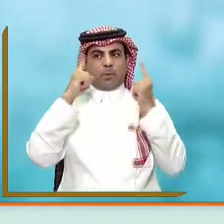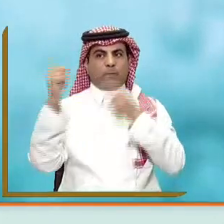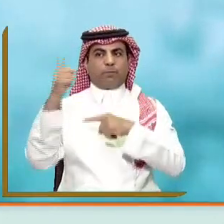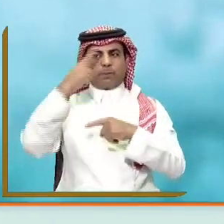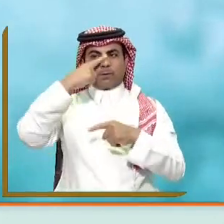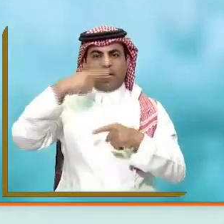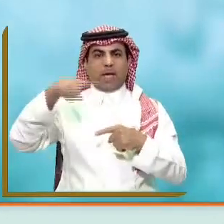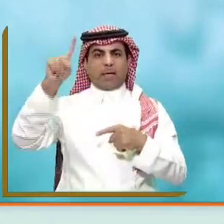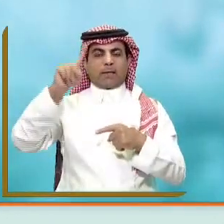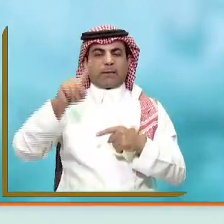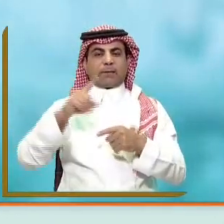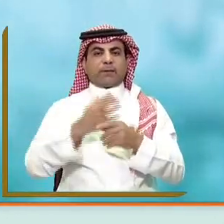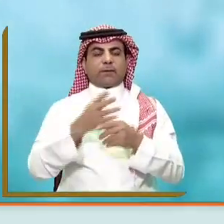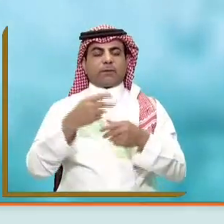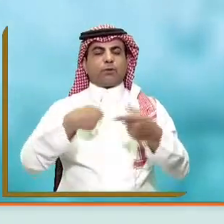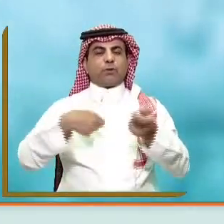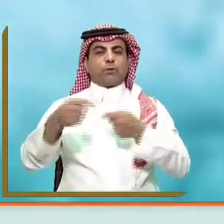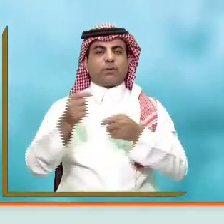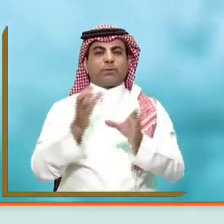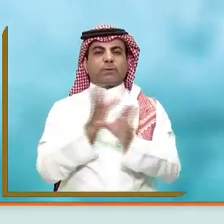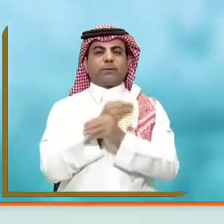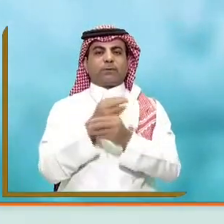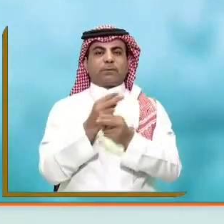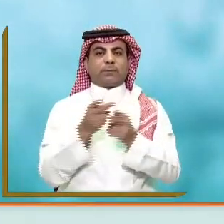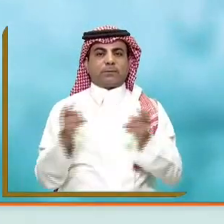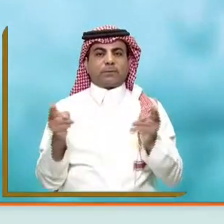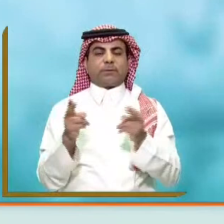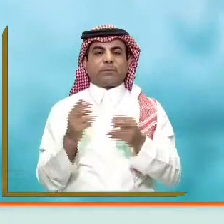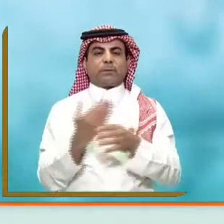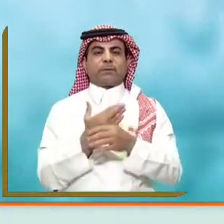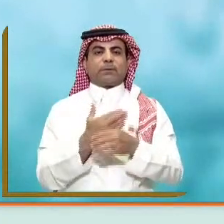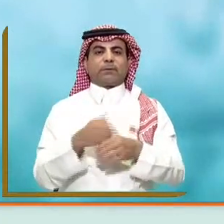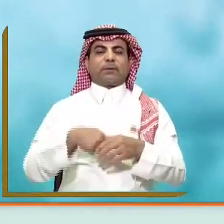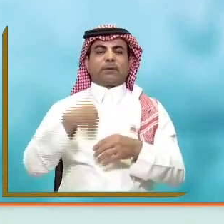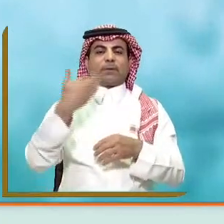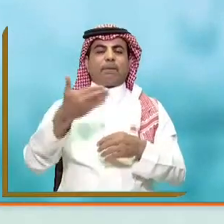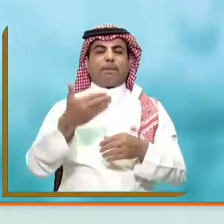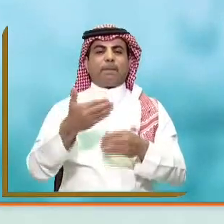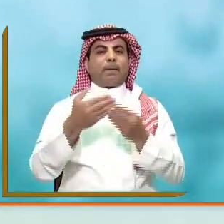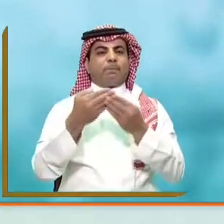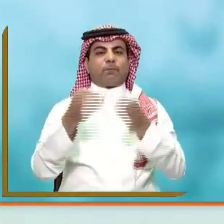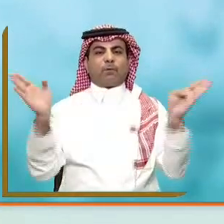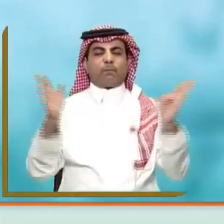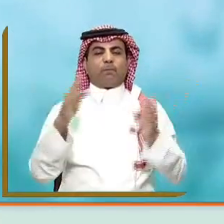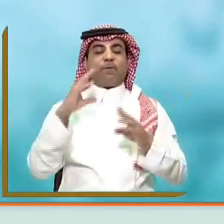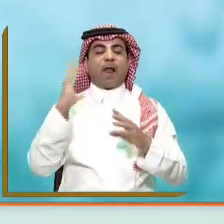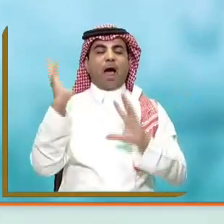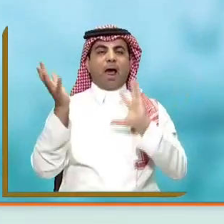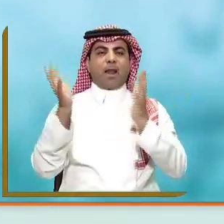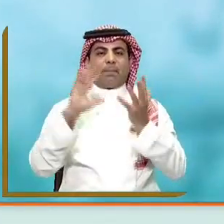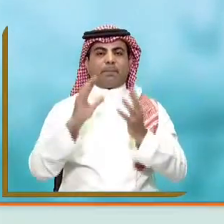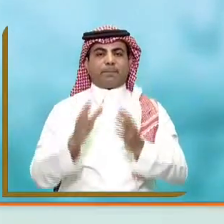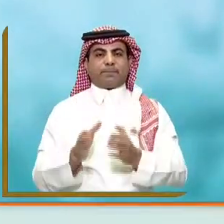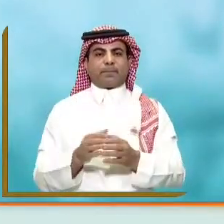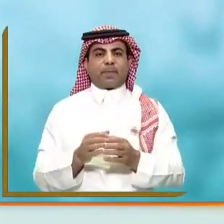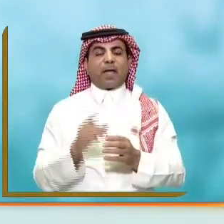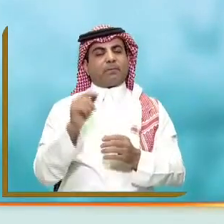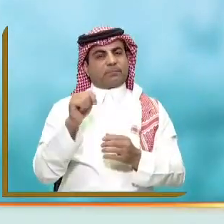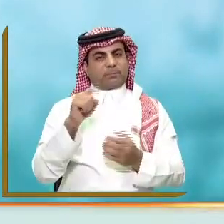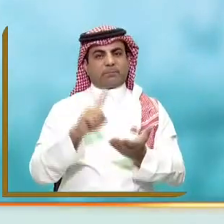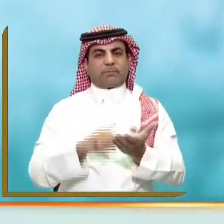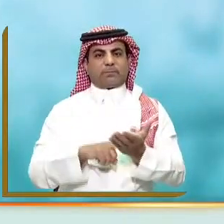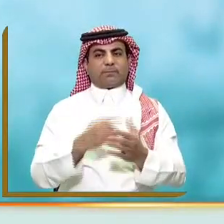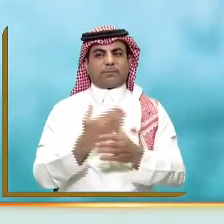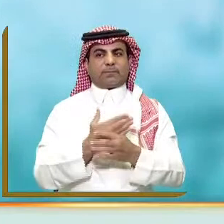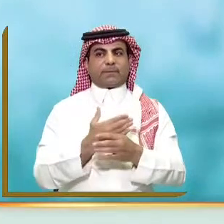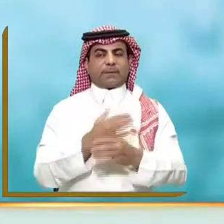تايلاند، وكذلك السوق السعودية الآن في ظل الرؤية وهي تفتح أبوابها لكل زوار العالم؟ بالطبع